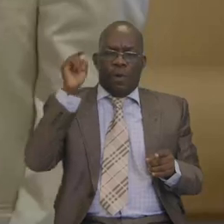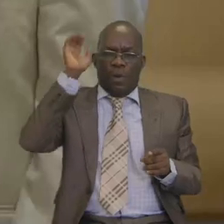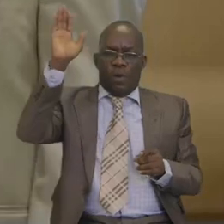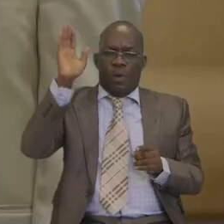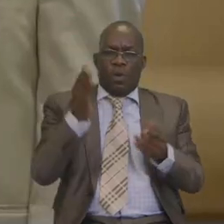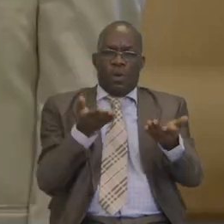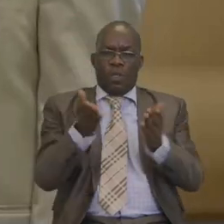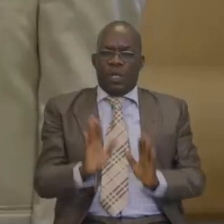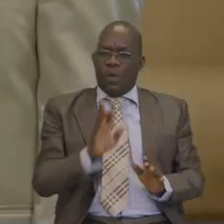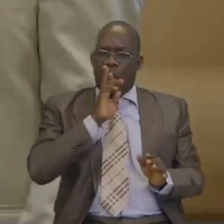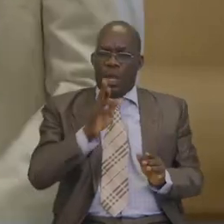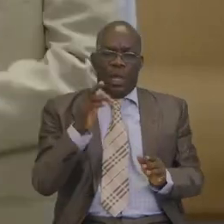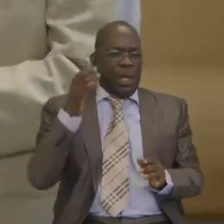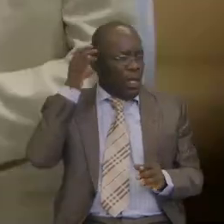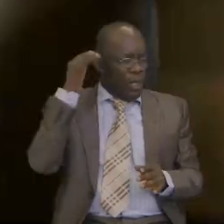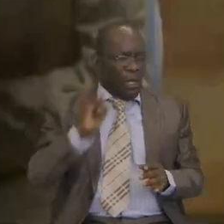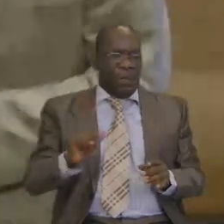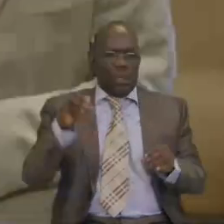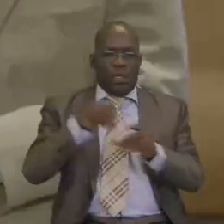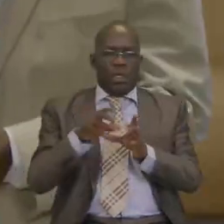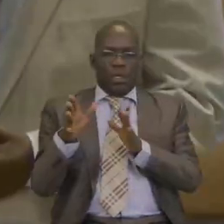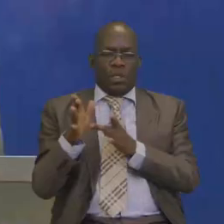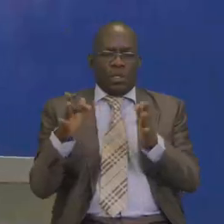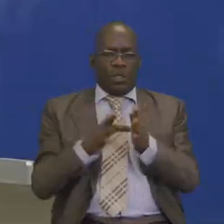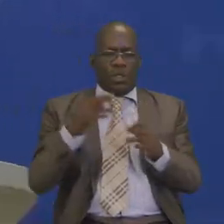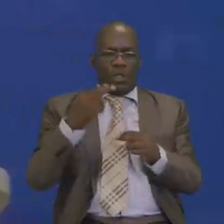nom de Jésus, nous prions.